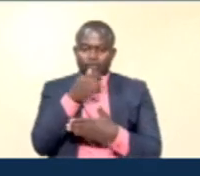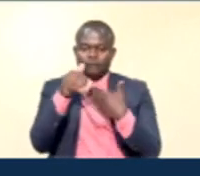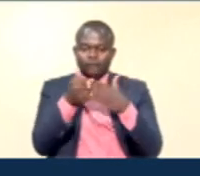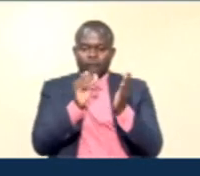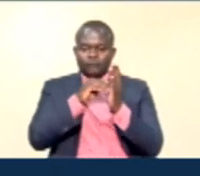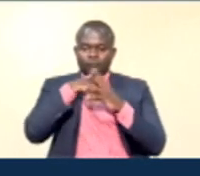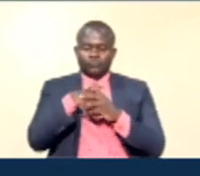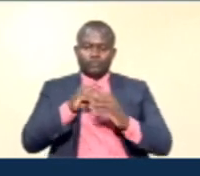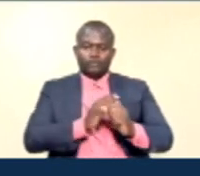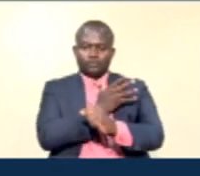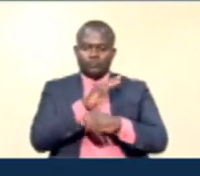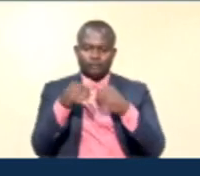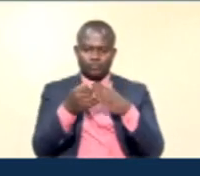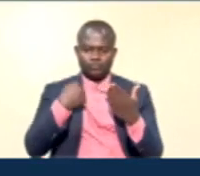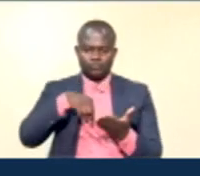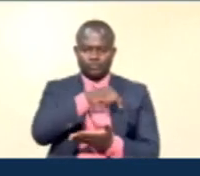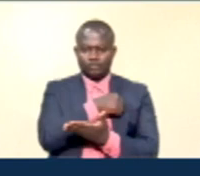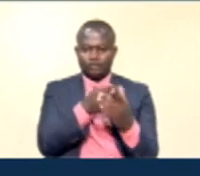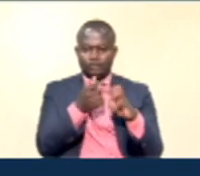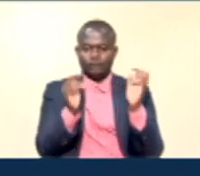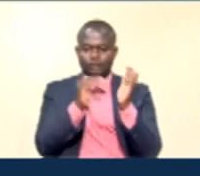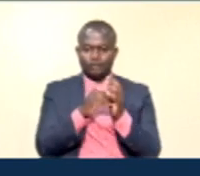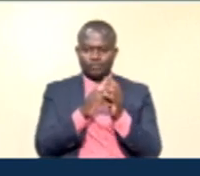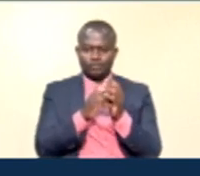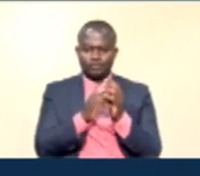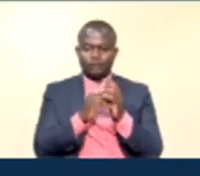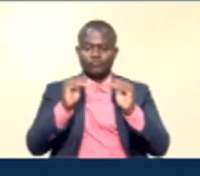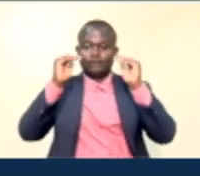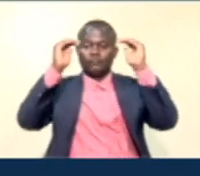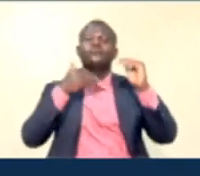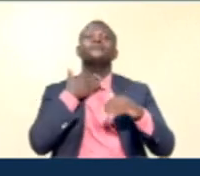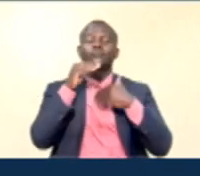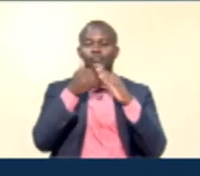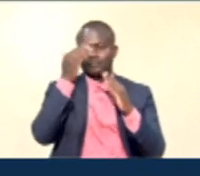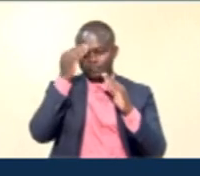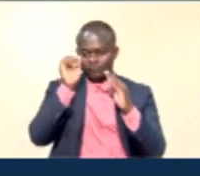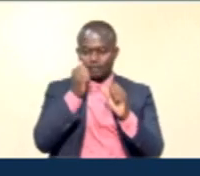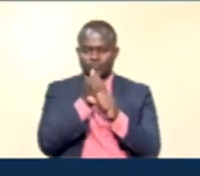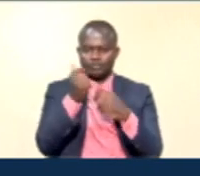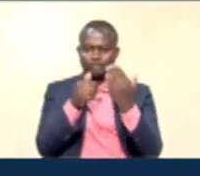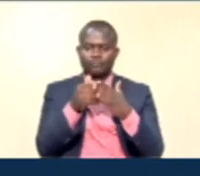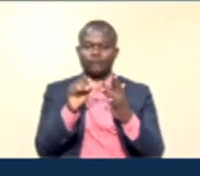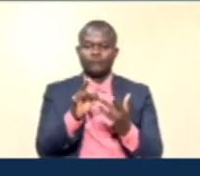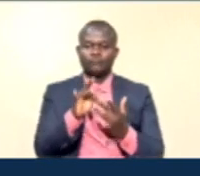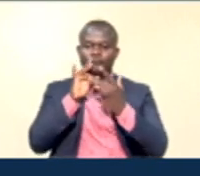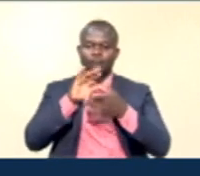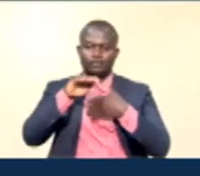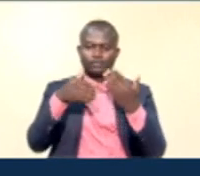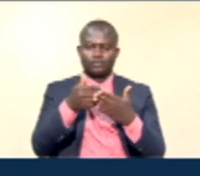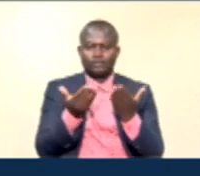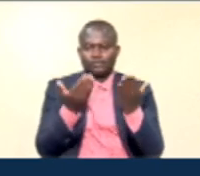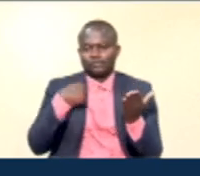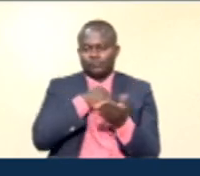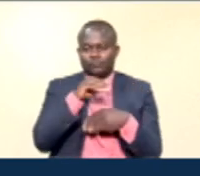harimo na music production ariko nakuze nshaka nyine kuba nakora ikintu runaka kidasanzwe wenda kugira ngo